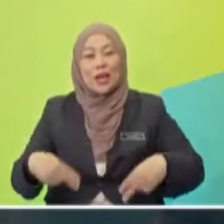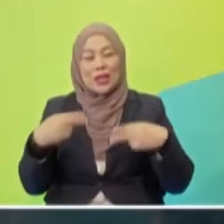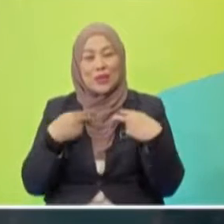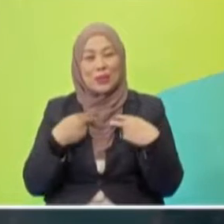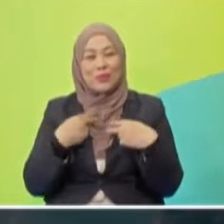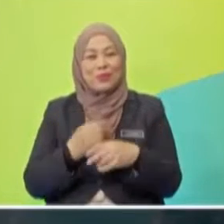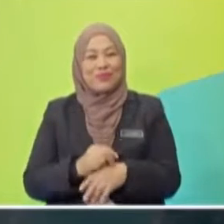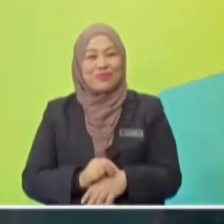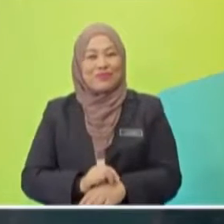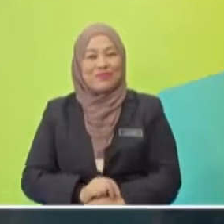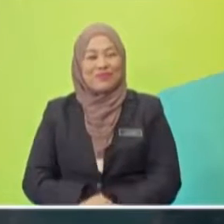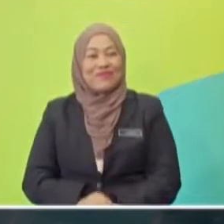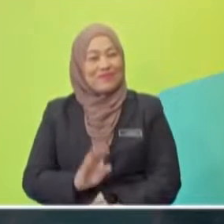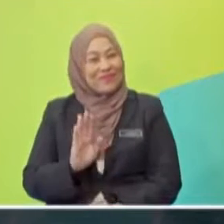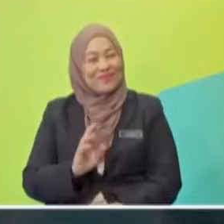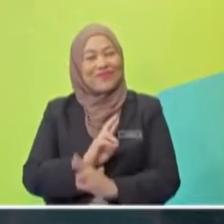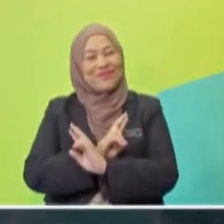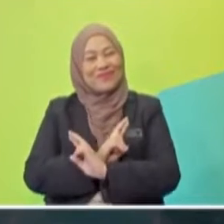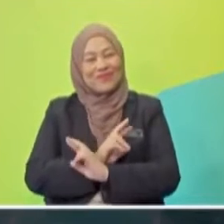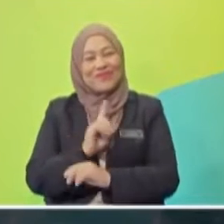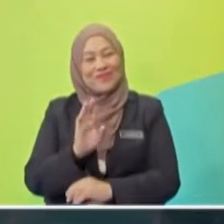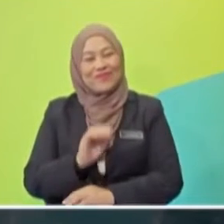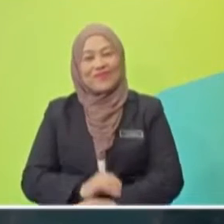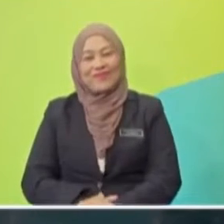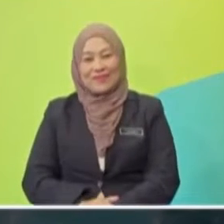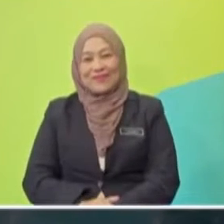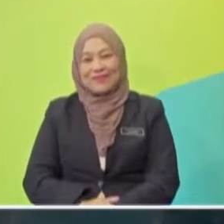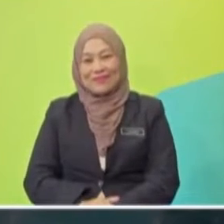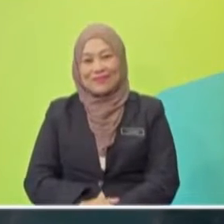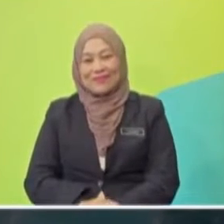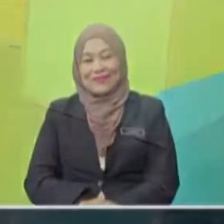kembali lagi selepas ini terus bersama kami dalam